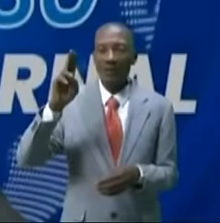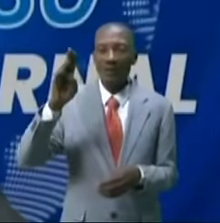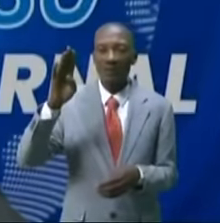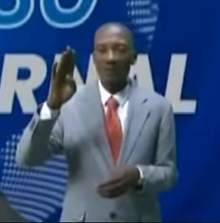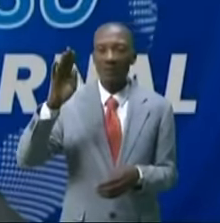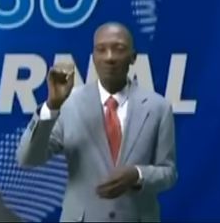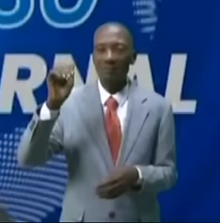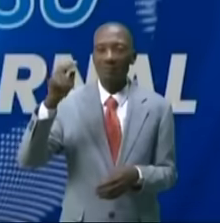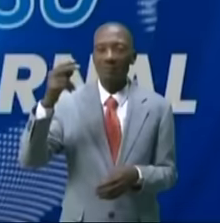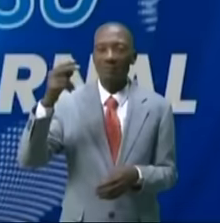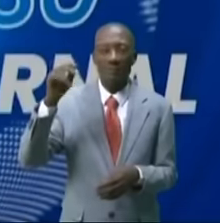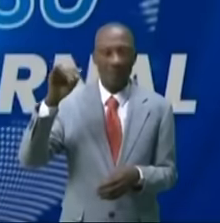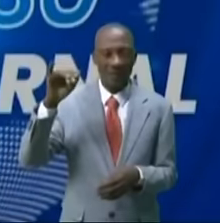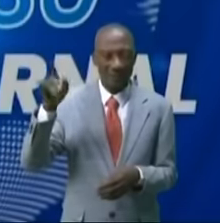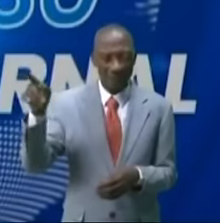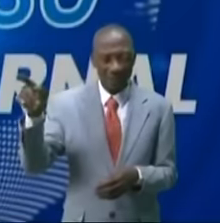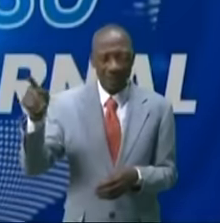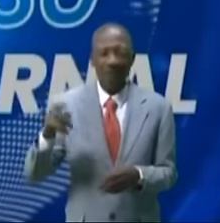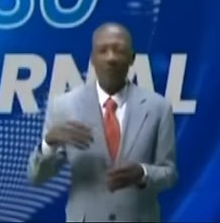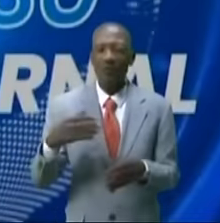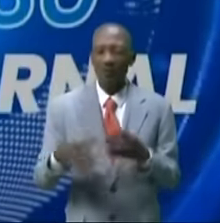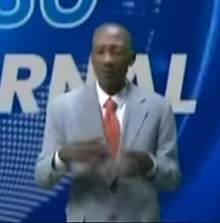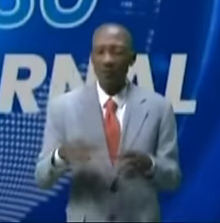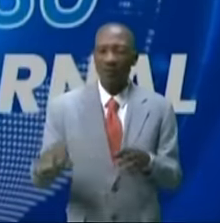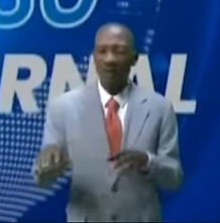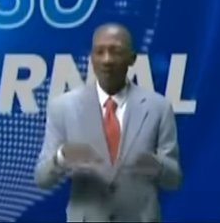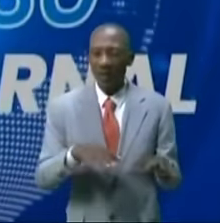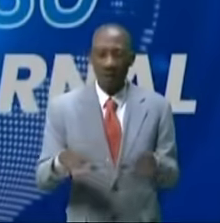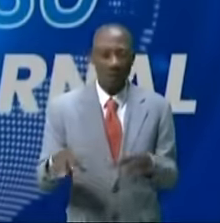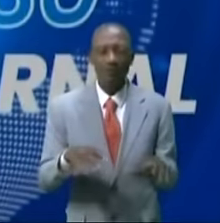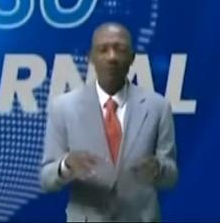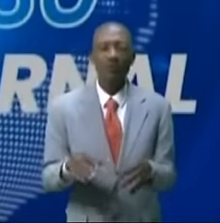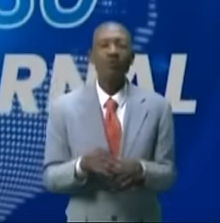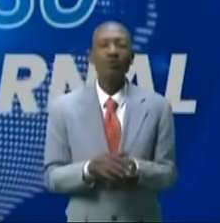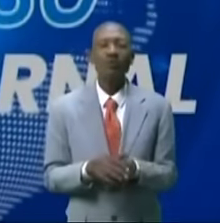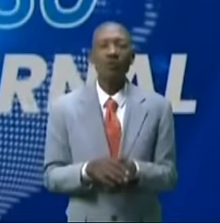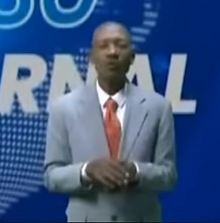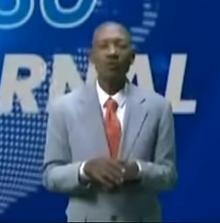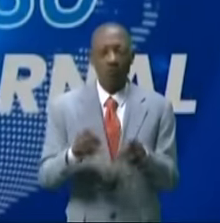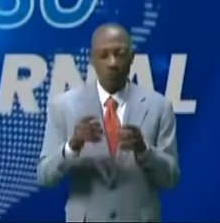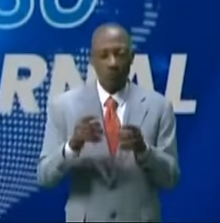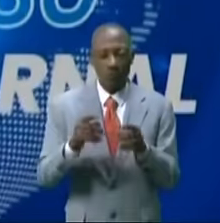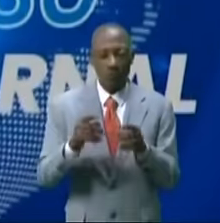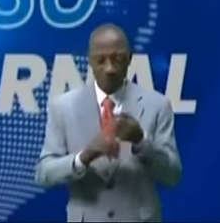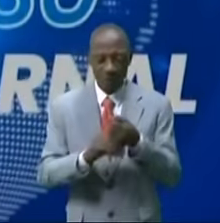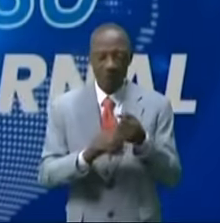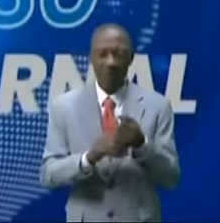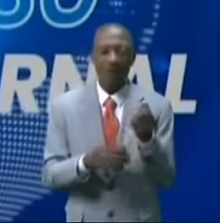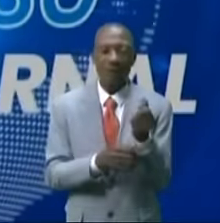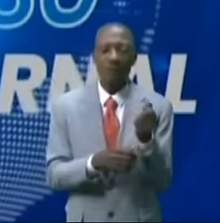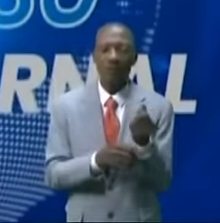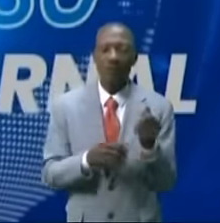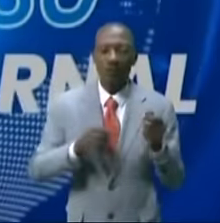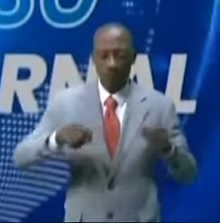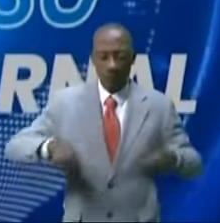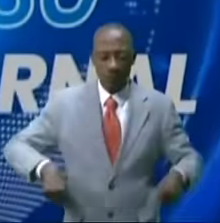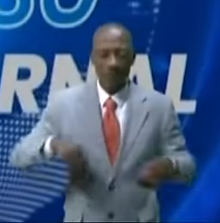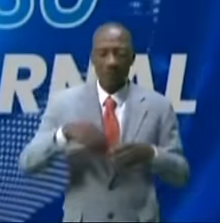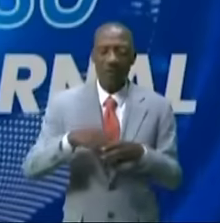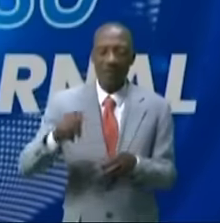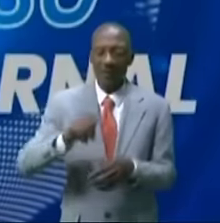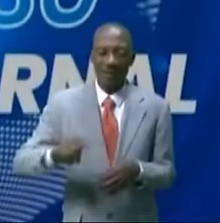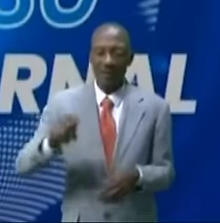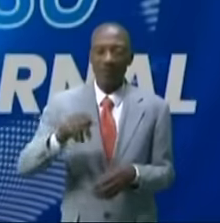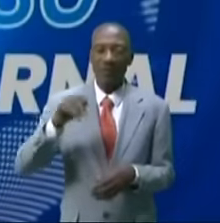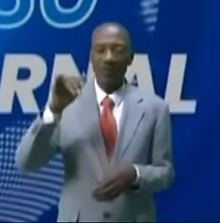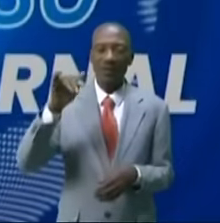installation, elle est allée visiter quelques réfugiés centrafricains résidés dans les territoires des Yakouma. C'était bien avant qu'elle préside une